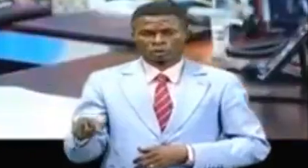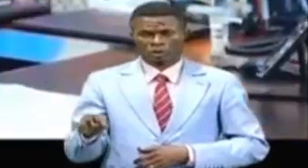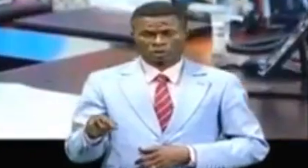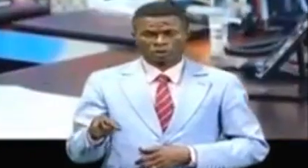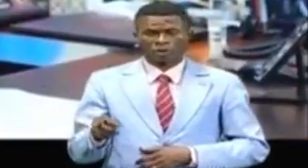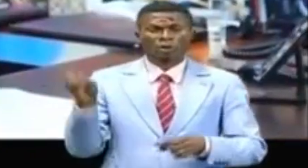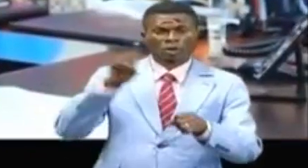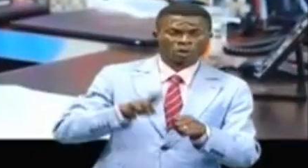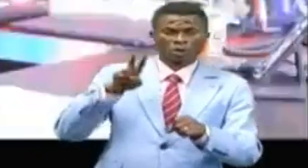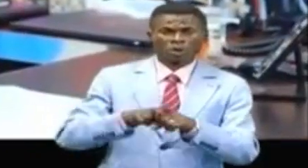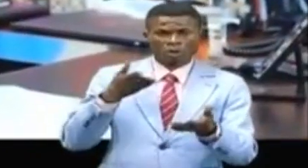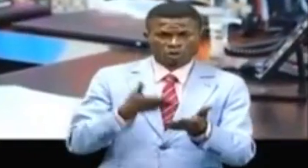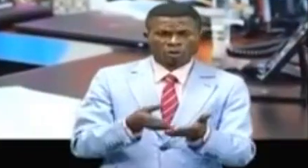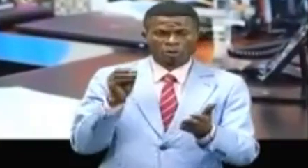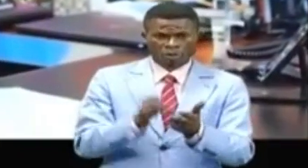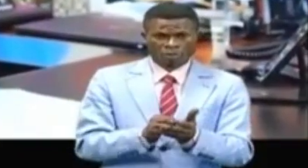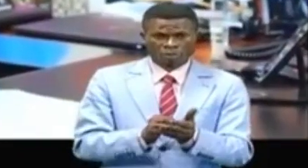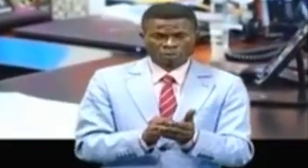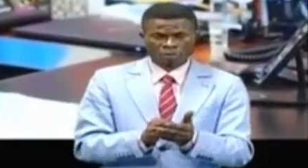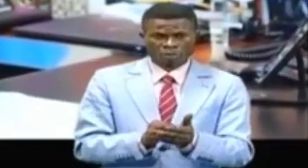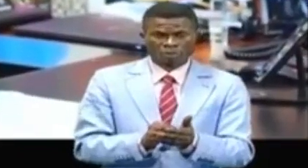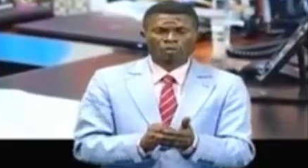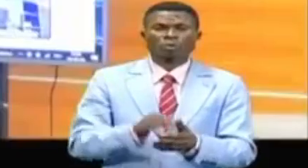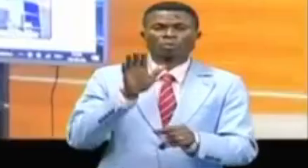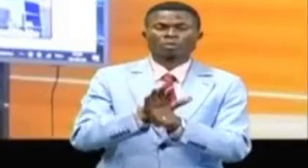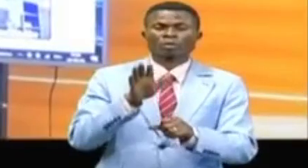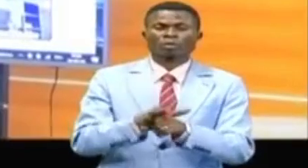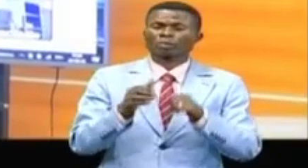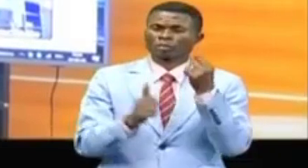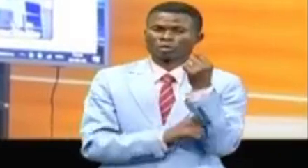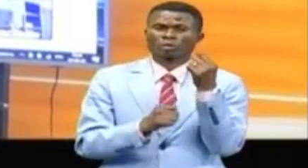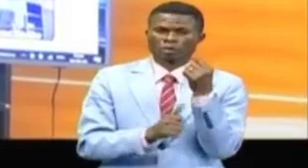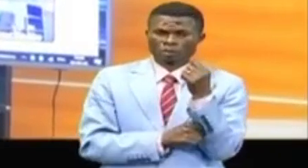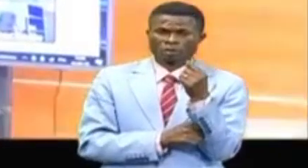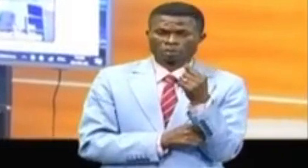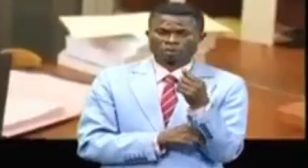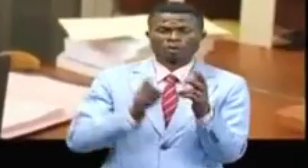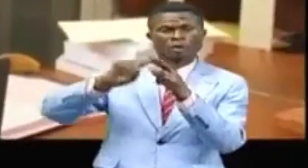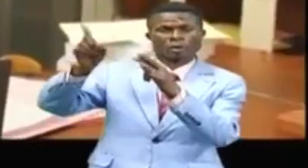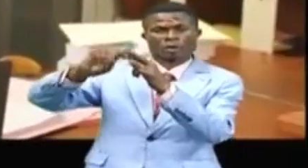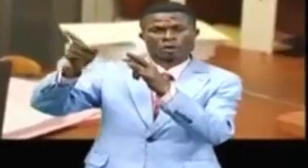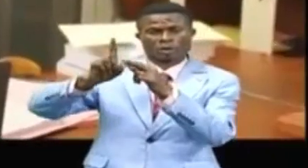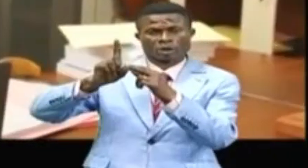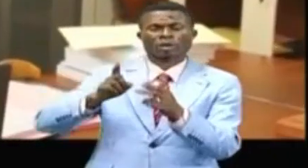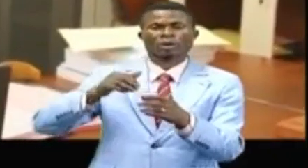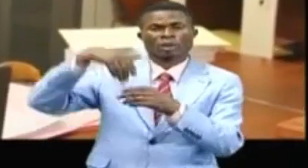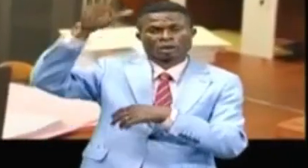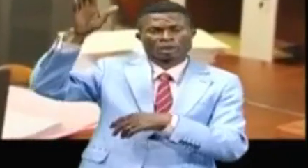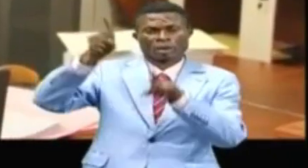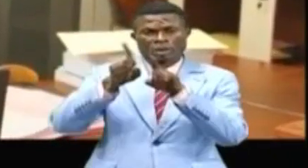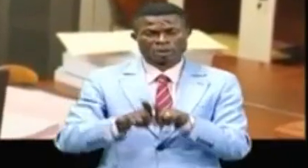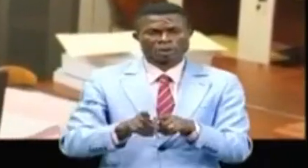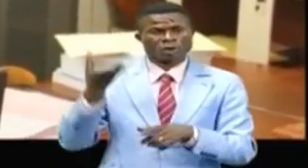Ces violences sont également contraintes des centaines de milliers de personnes à se déplacer à l'intérieur et à l'extérieur